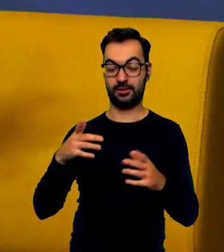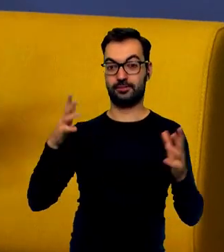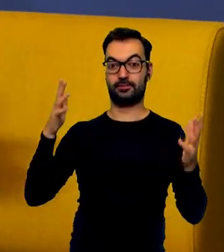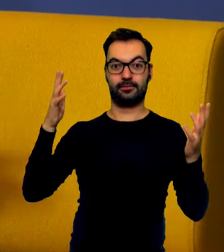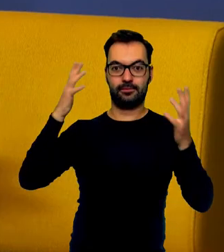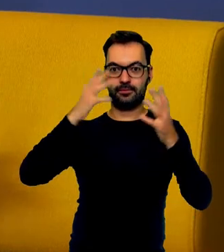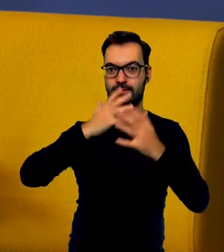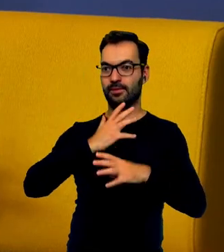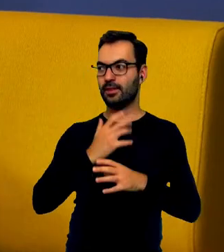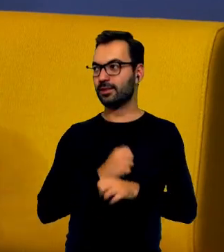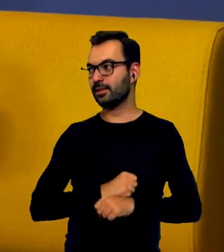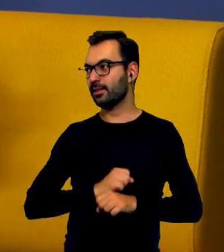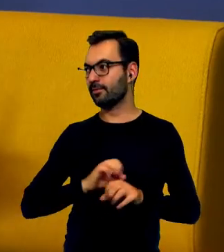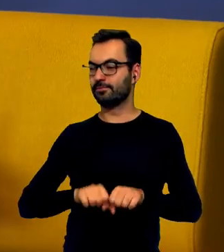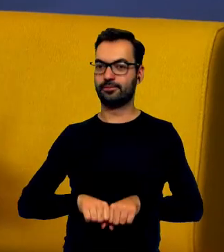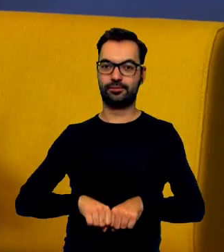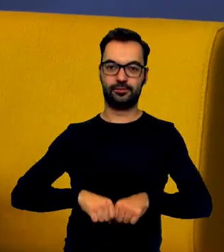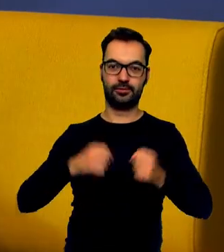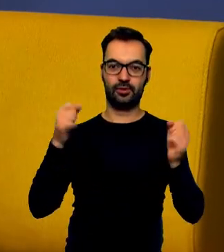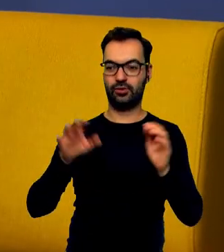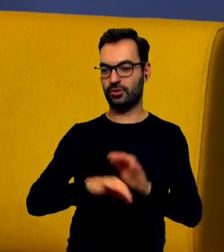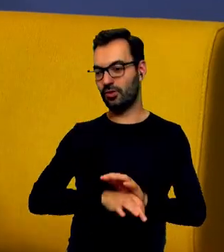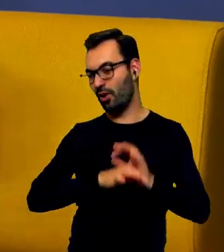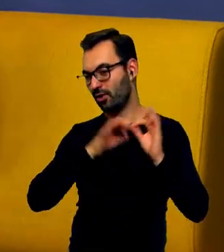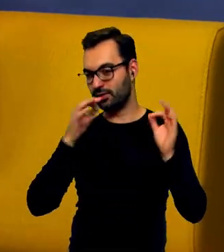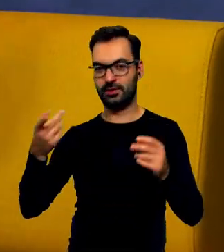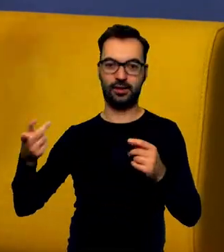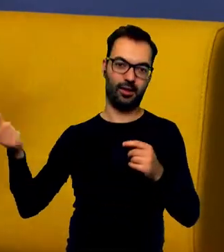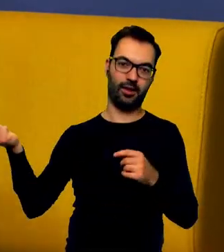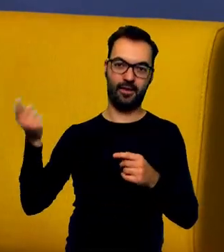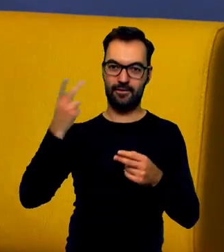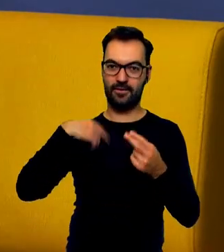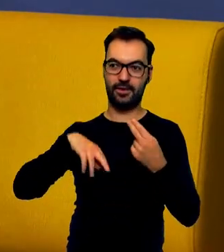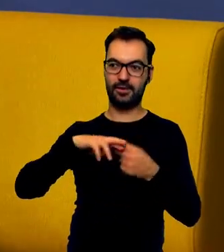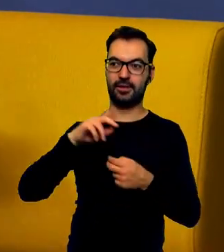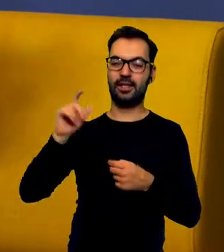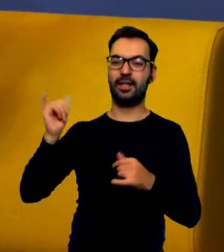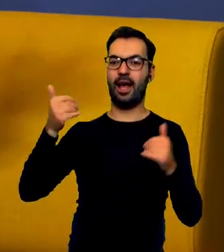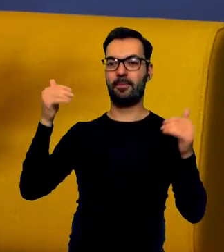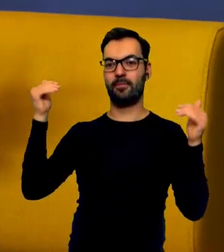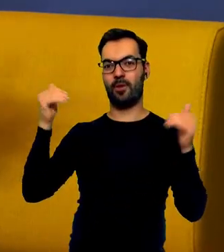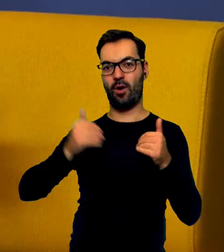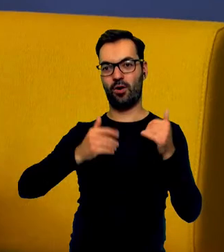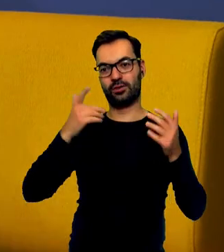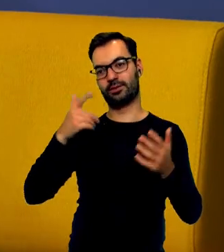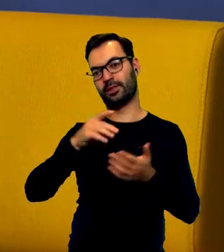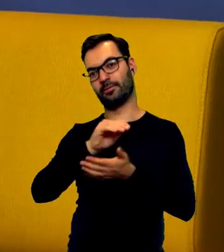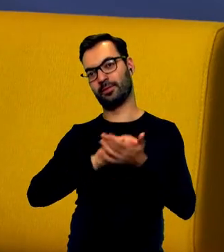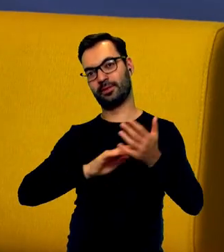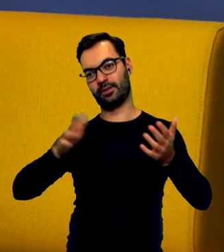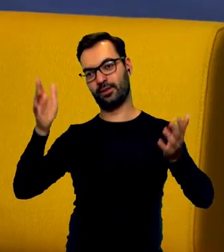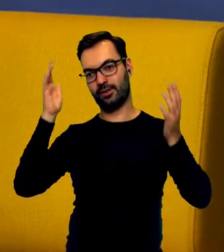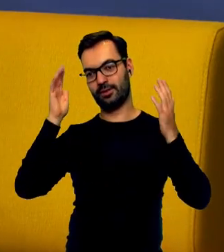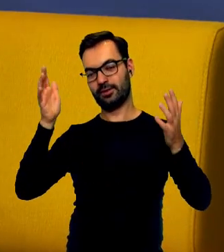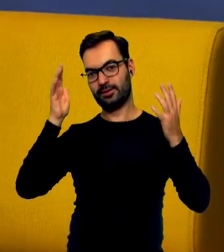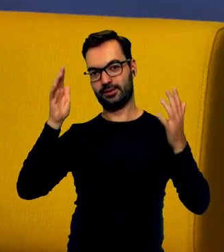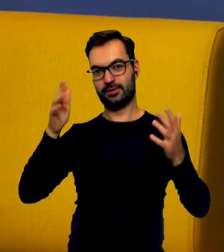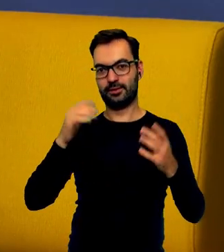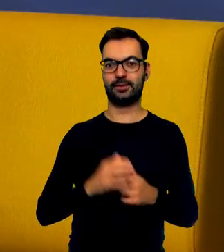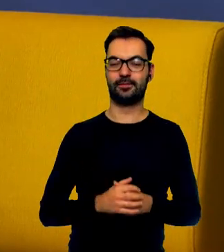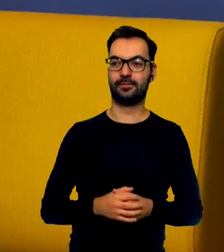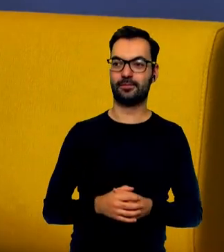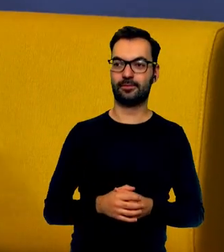wywołało to jakieś straszne oburzenie, do dzisiaj jakiś rykoszet tutaj wraca, że ktoś jeszcze mi pisze, że jak w ogóle można było takie rzeczy straszne